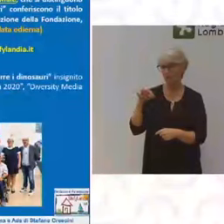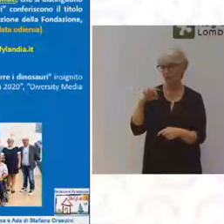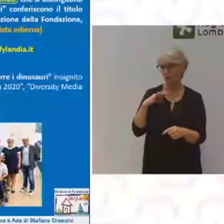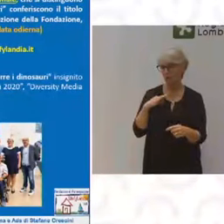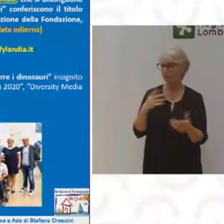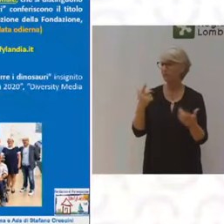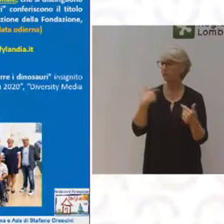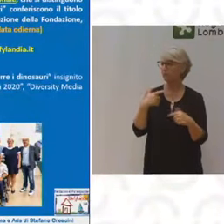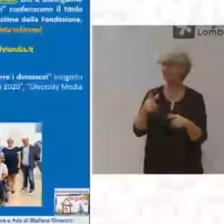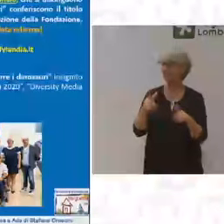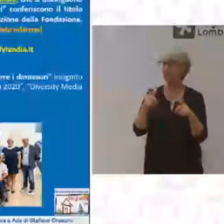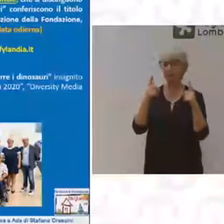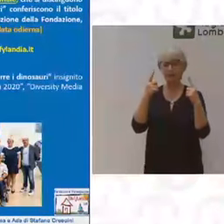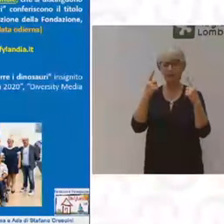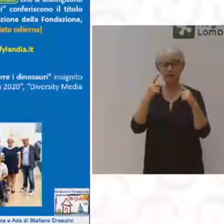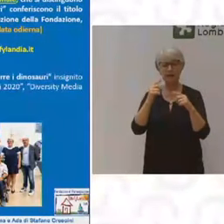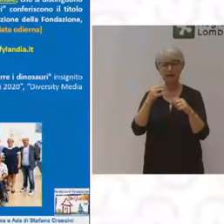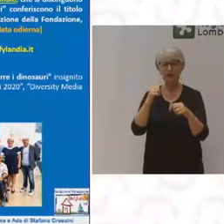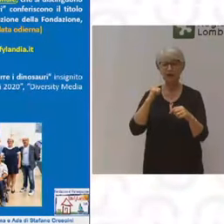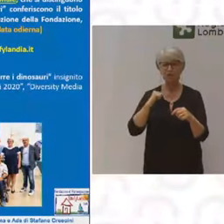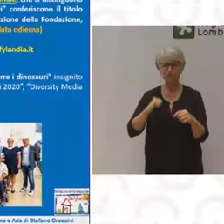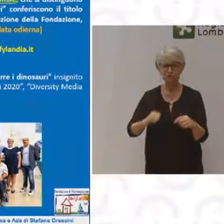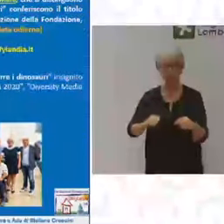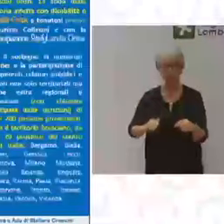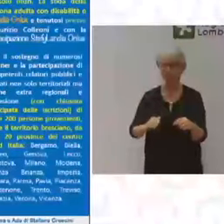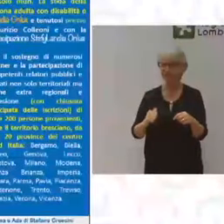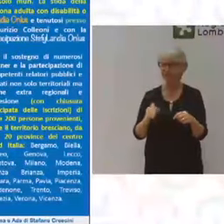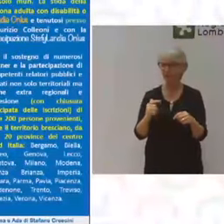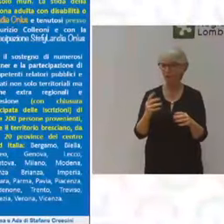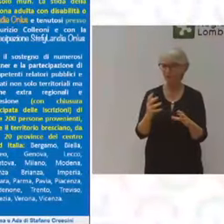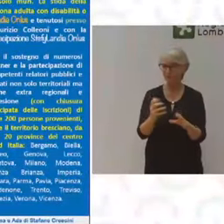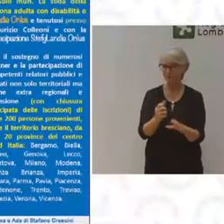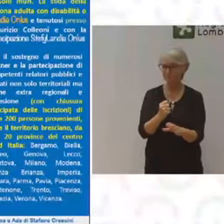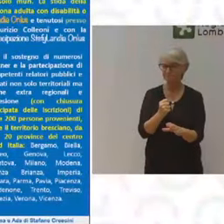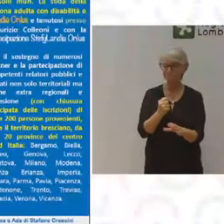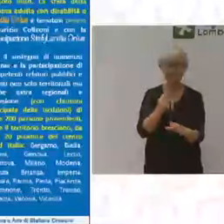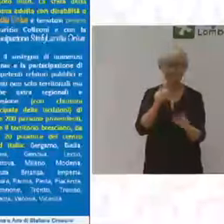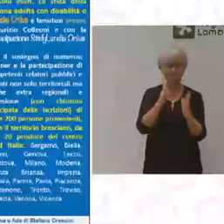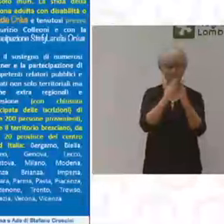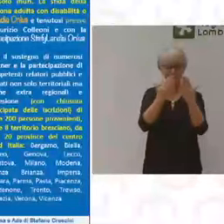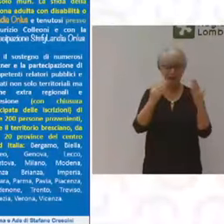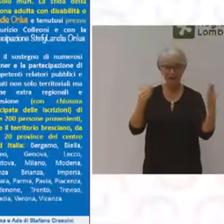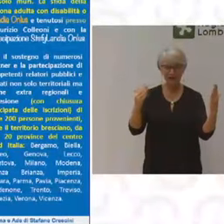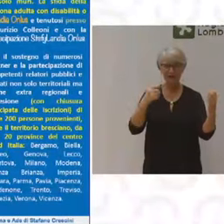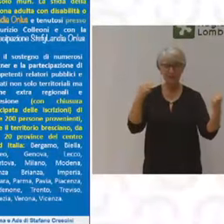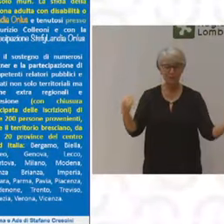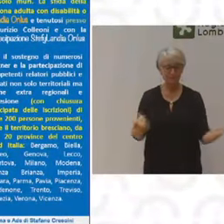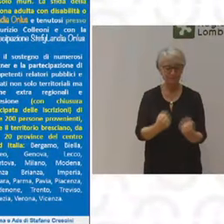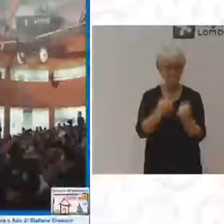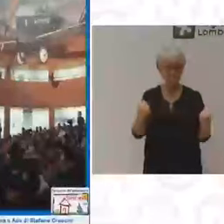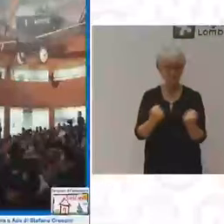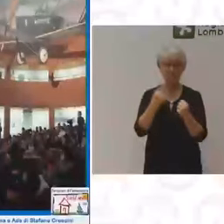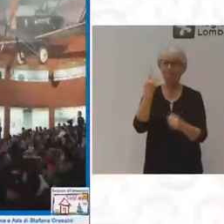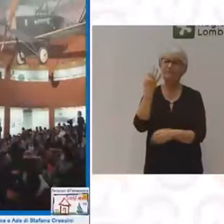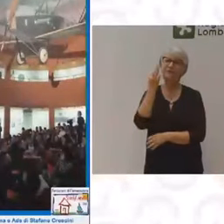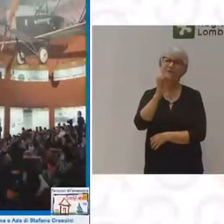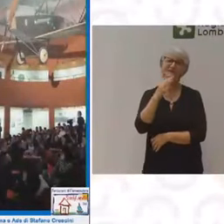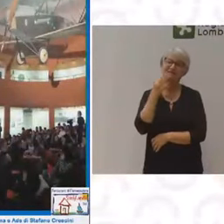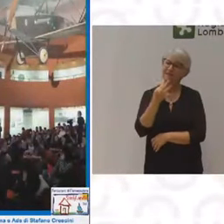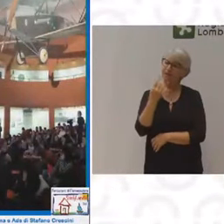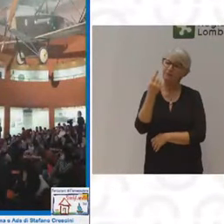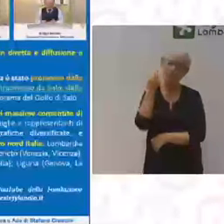regista Cipani, perché è concittadino salodiano. Alcune locandine di altri convegni promosse sempre nell'ottica del dopo